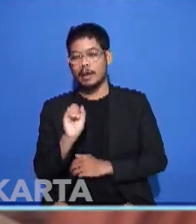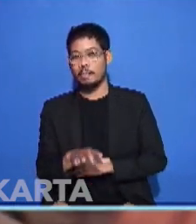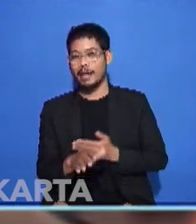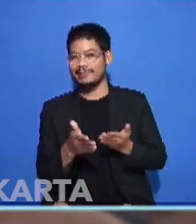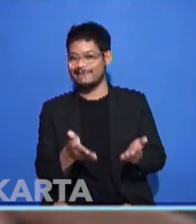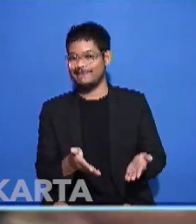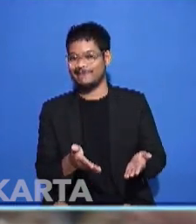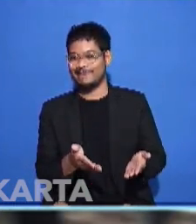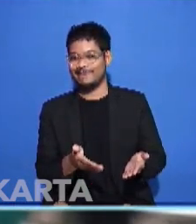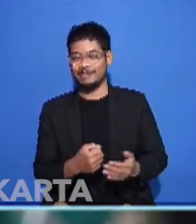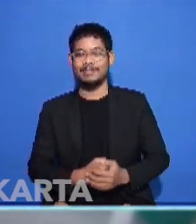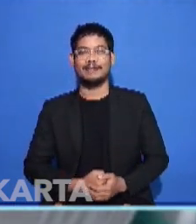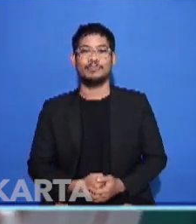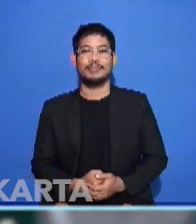Hanggara TVRI Yogyakarta melaporkan